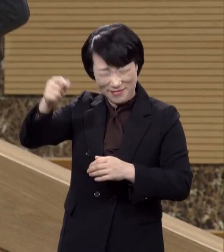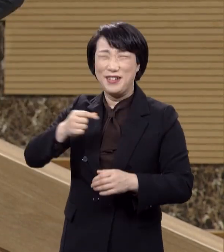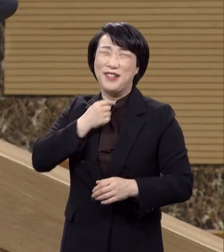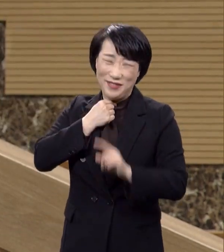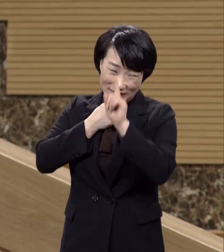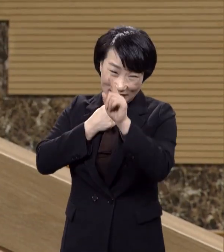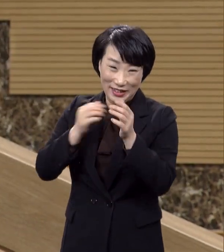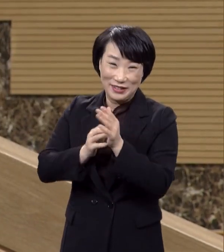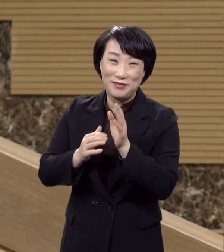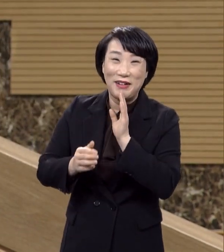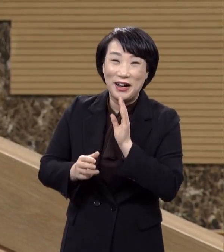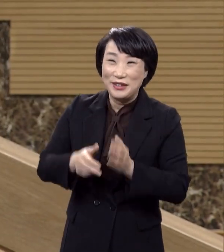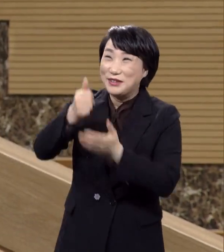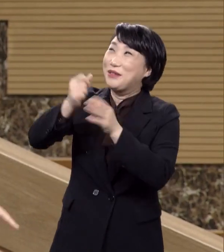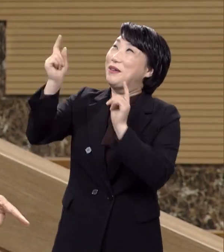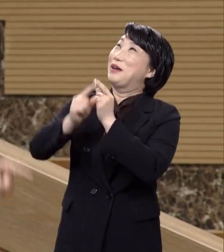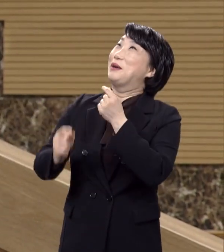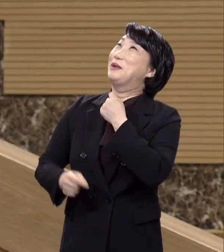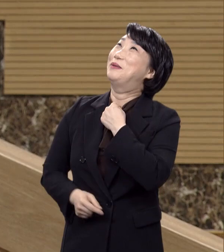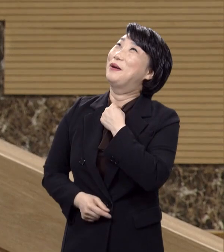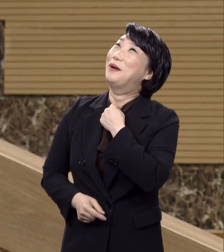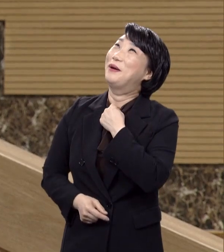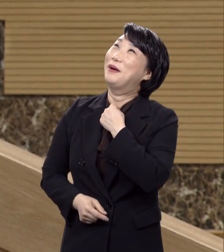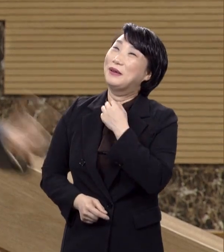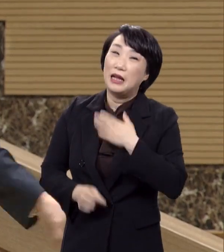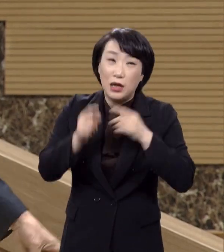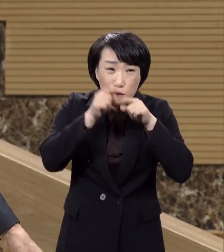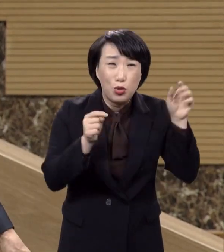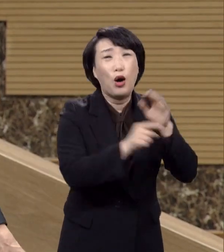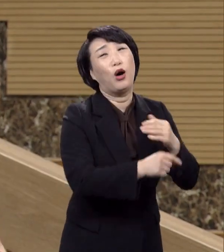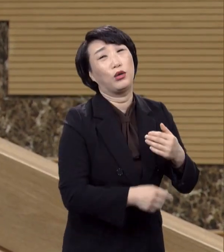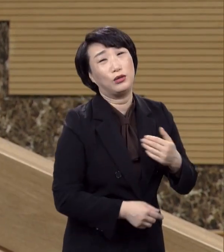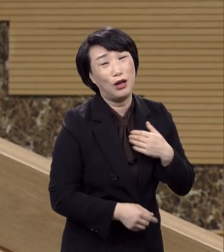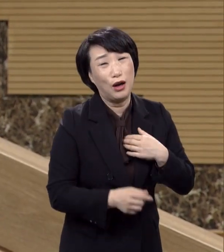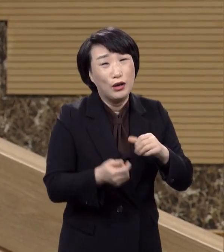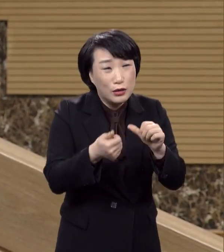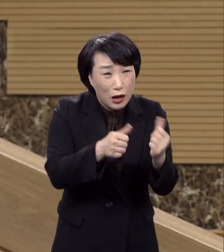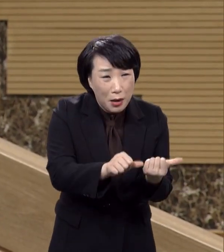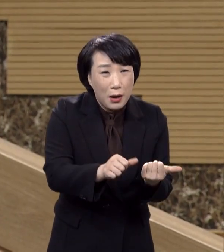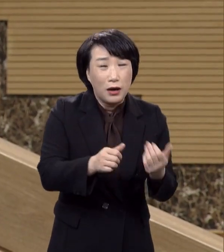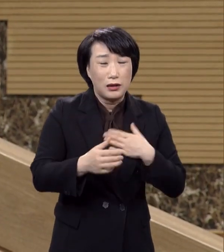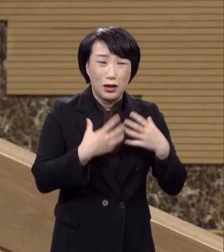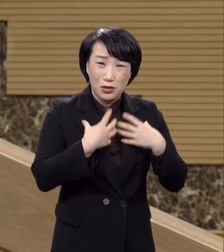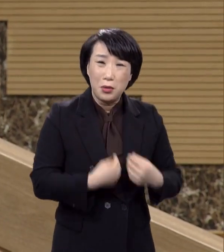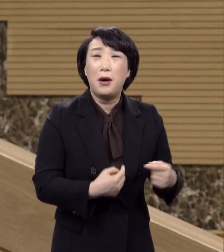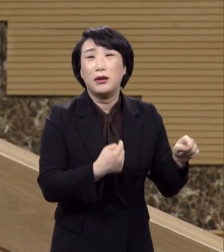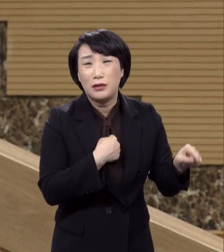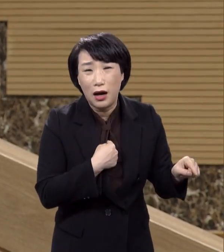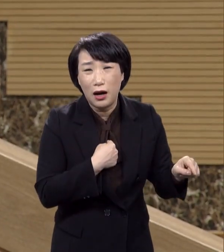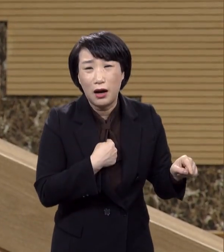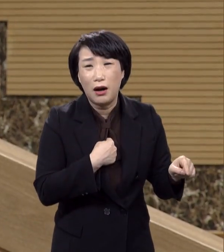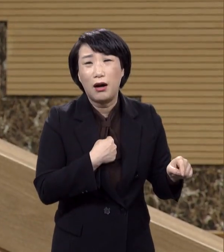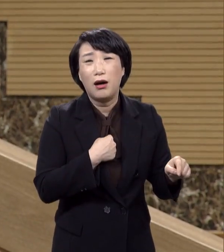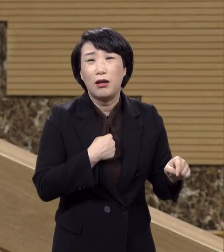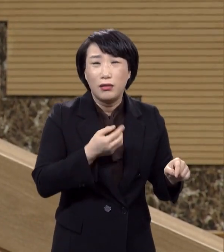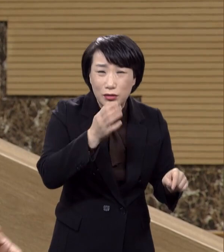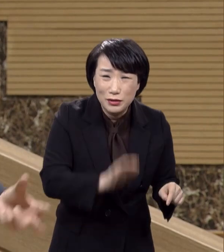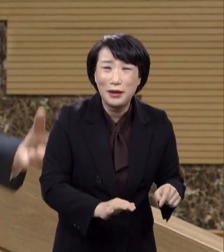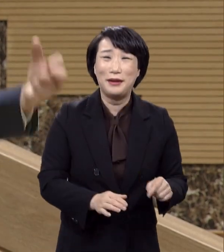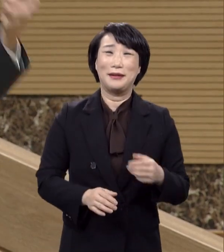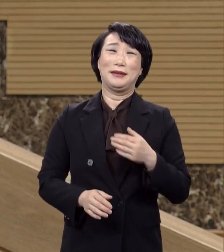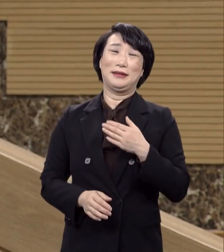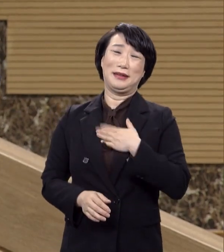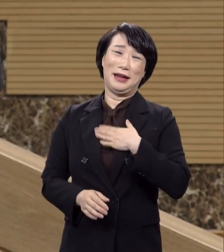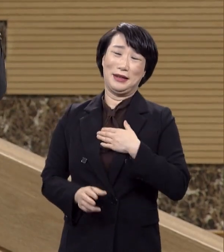나의 주님을 뵙고 싶은 거. 내가 지옥 갈 수밖에 없고 사망 안에서 절망적인 인간이 될 수밖에